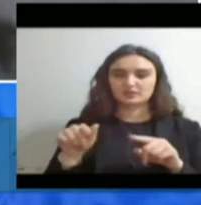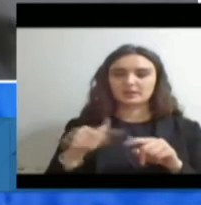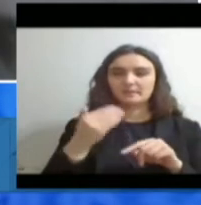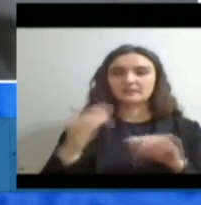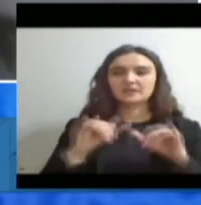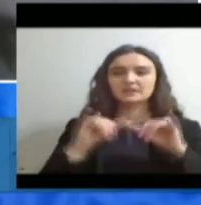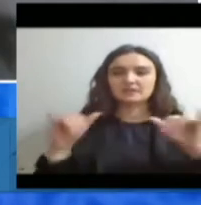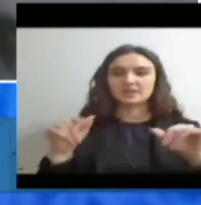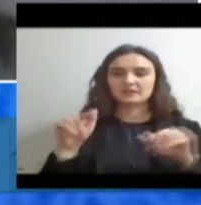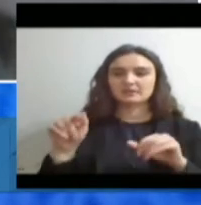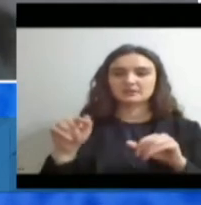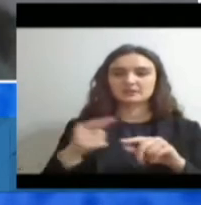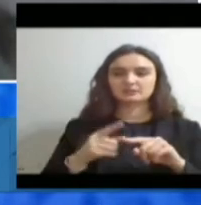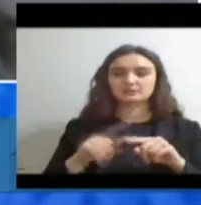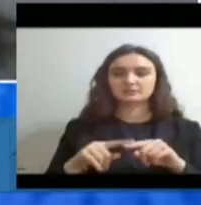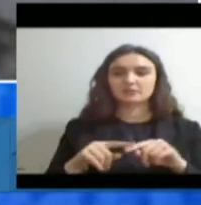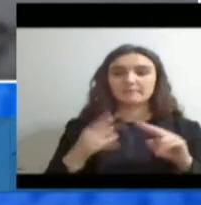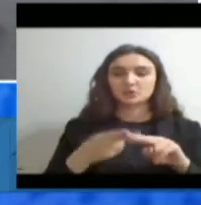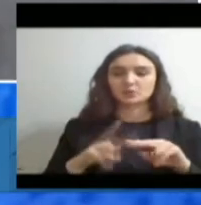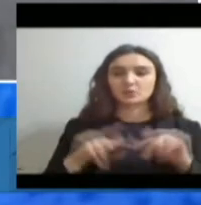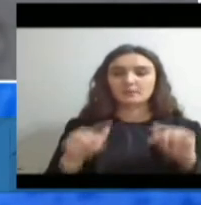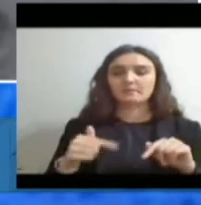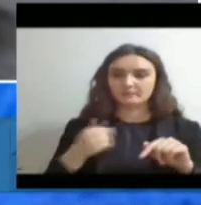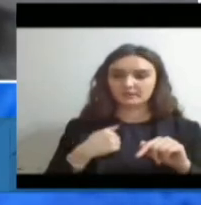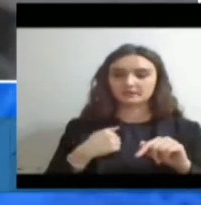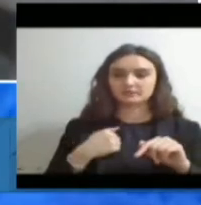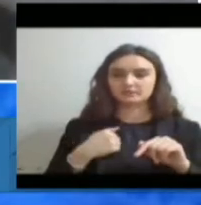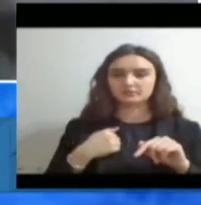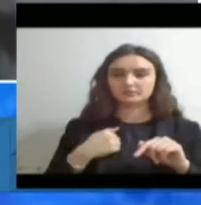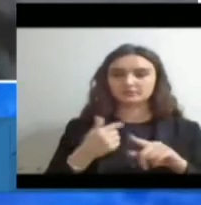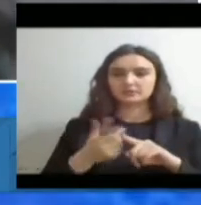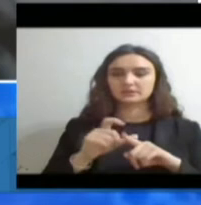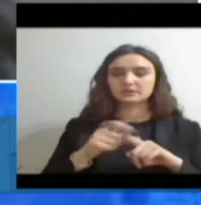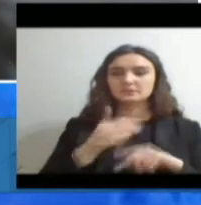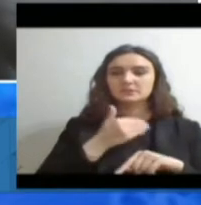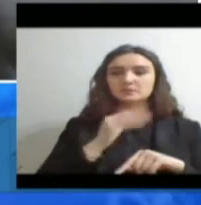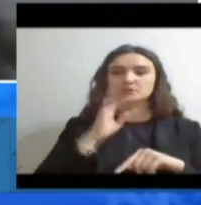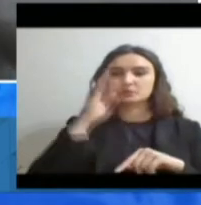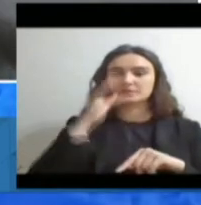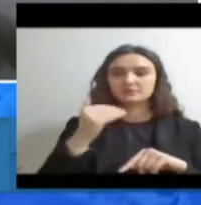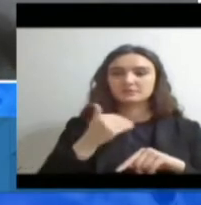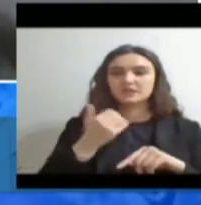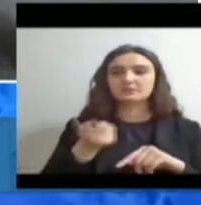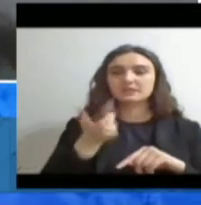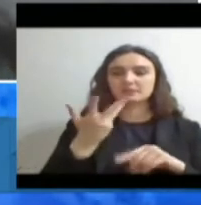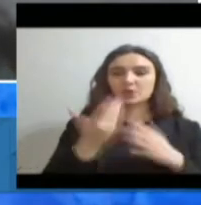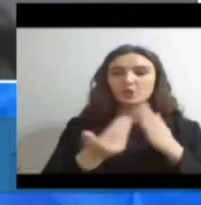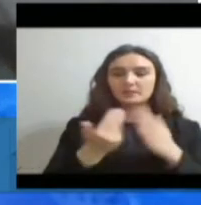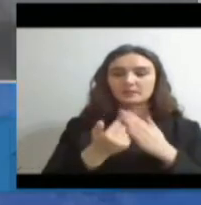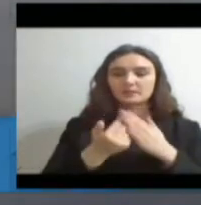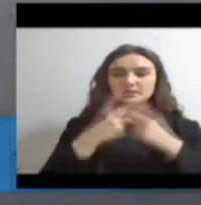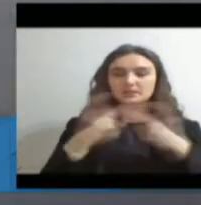განვითარებაზე. ამიტომ მე ძალიან მინდა რომ მშობლებს მივაწოდო რამდენიმე რეკომენდაცია, რომელიც